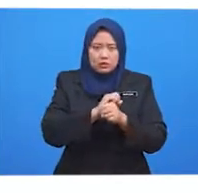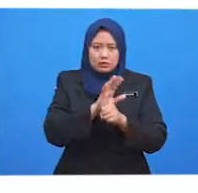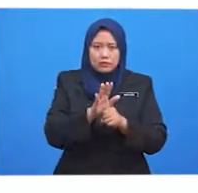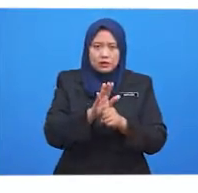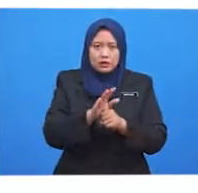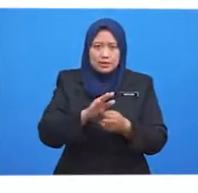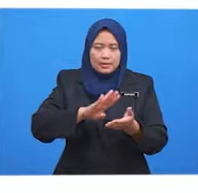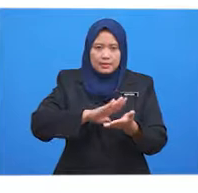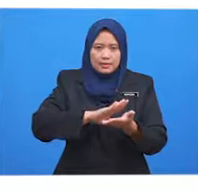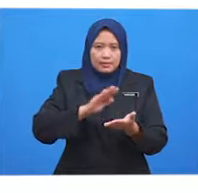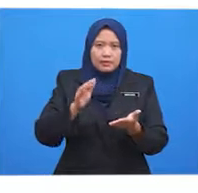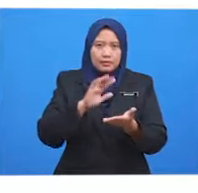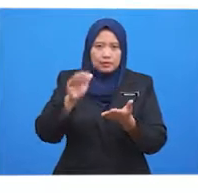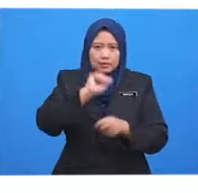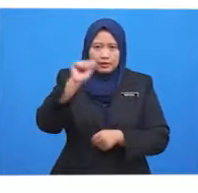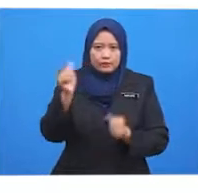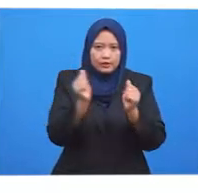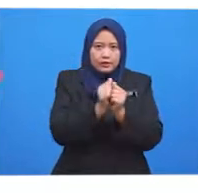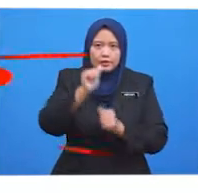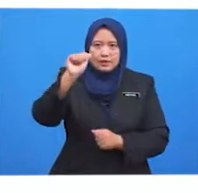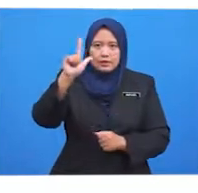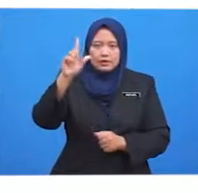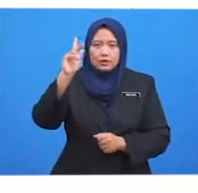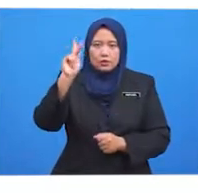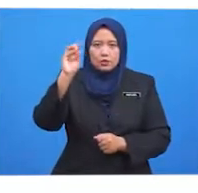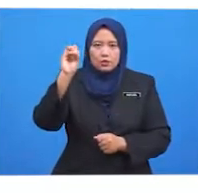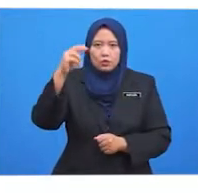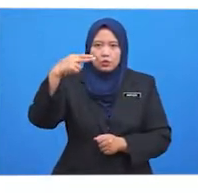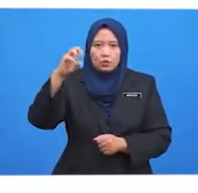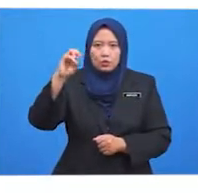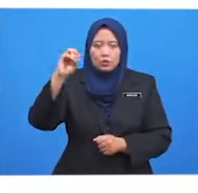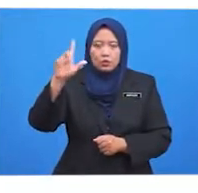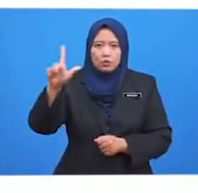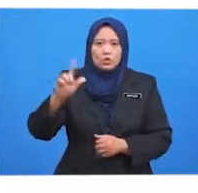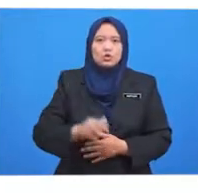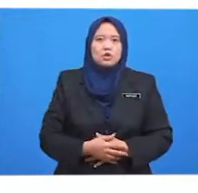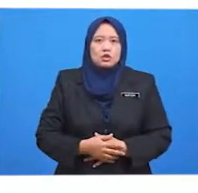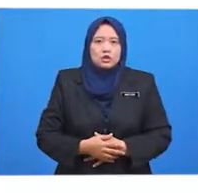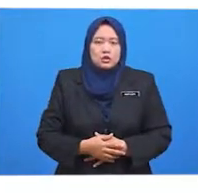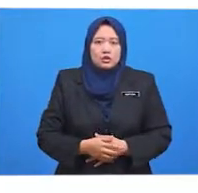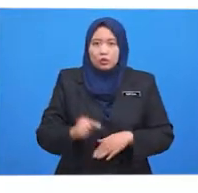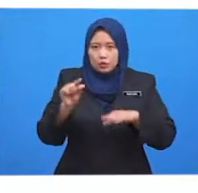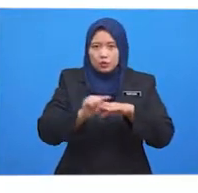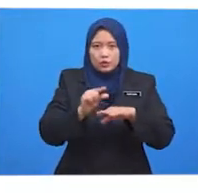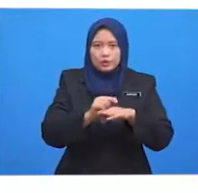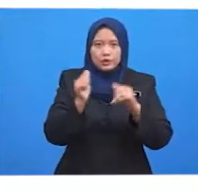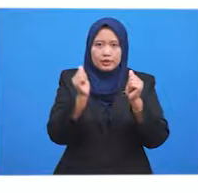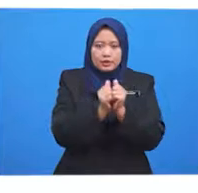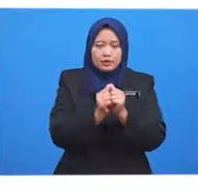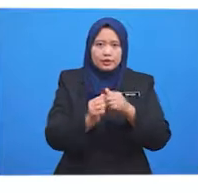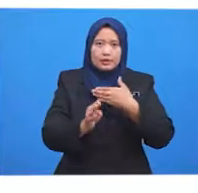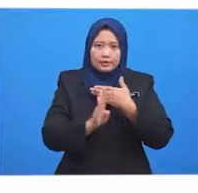aksesori sebelum guna. 17. Guna dengan hati-hati aksesori mesin supaya tahan